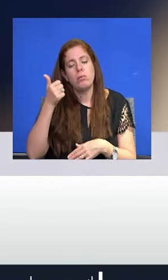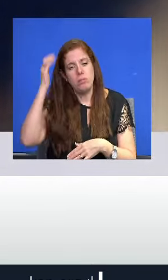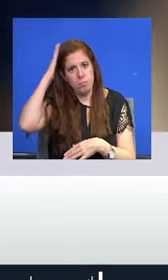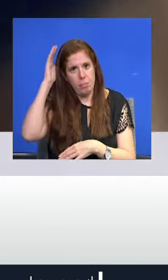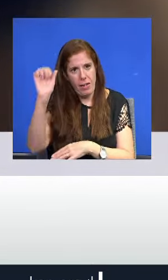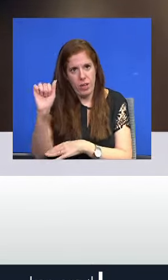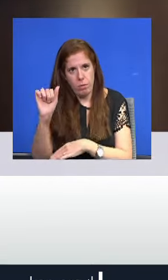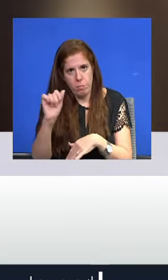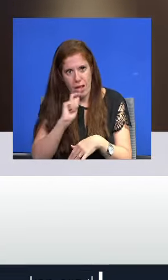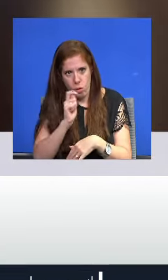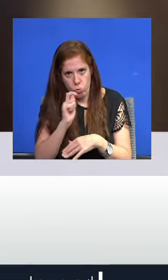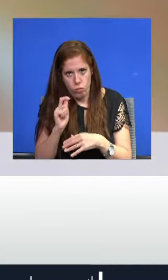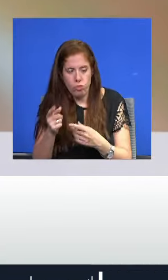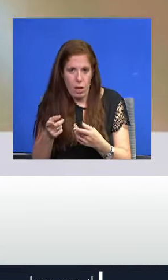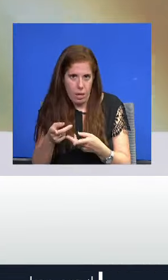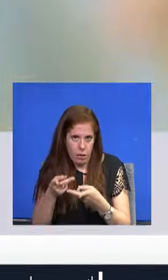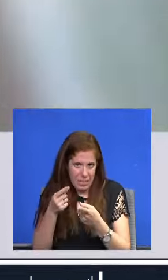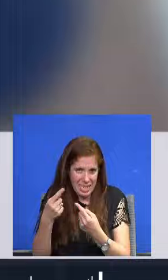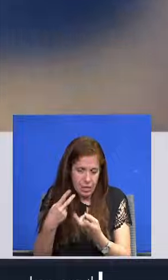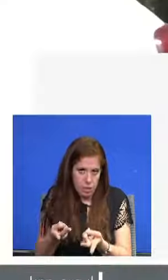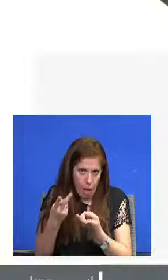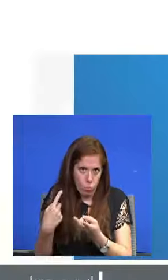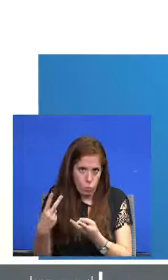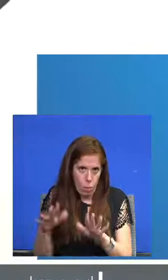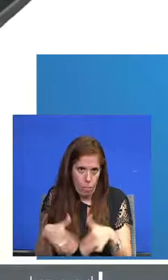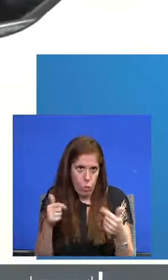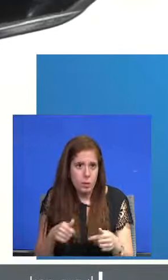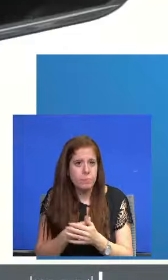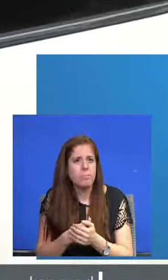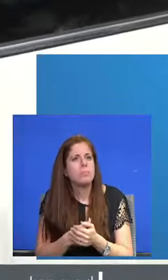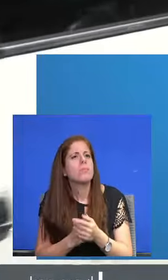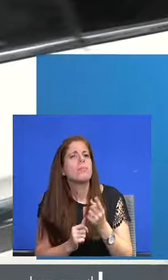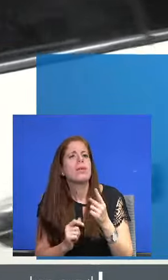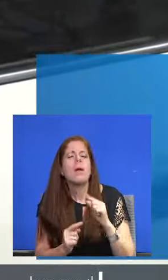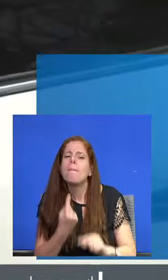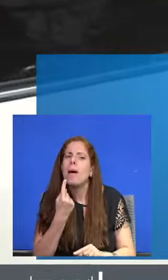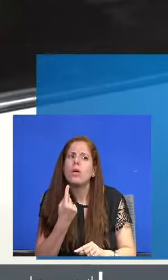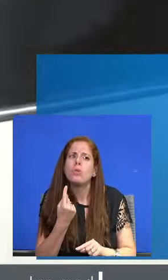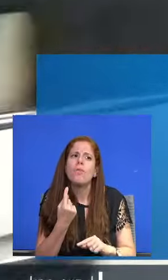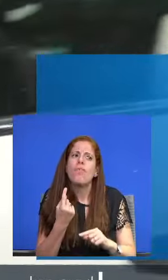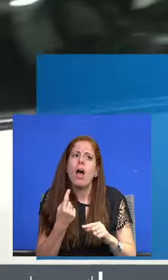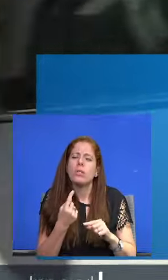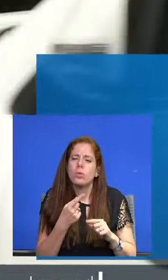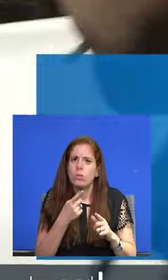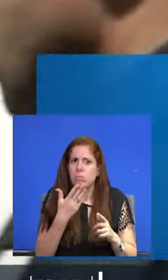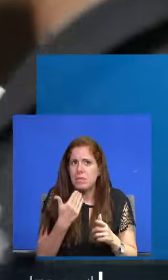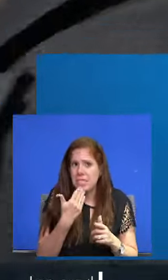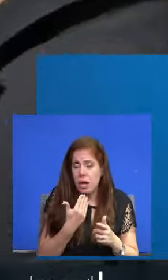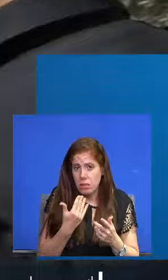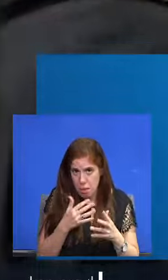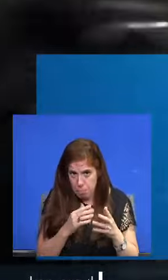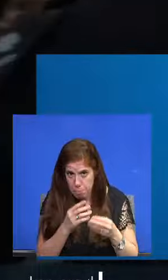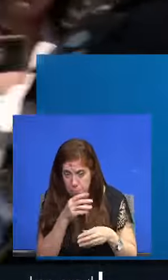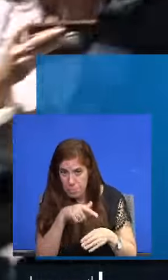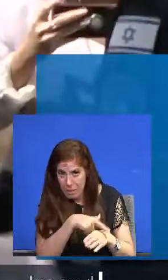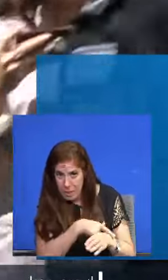בראיון שקיימנו איתו סולימן מסועדה ואני. מה עם תופעת ההון השחור בישראל? זה משהו שמעסיק אותך?